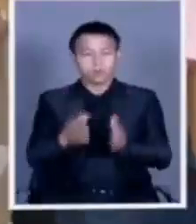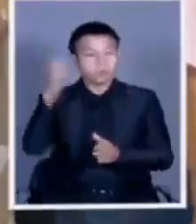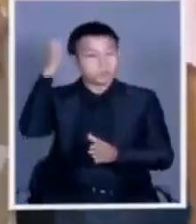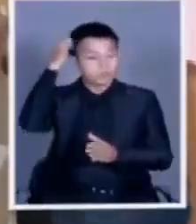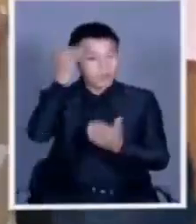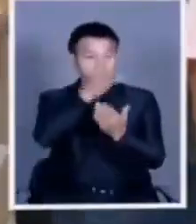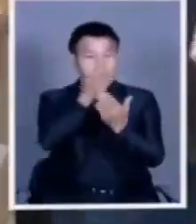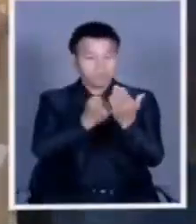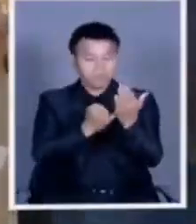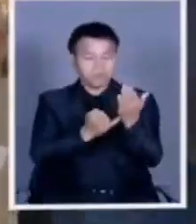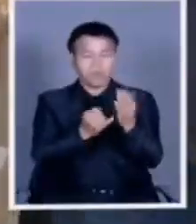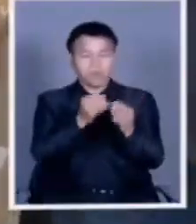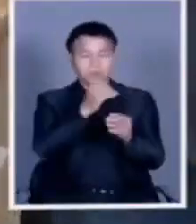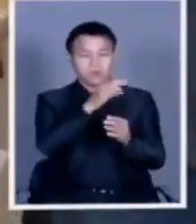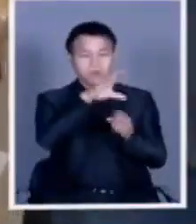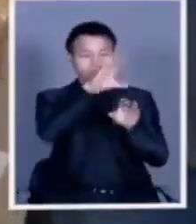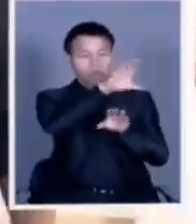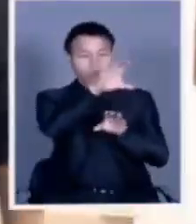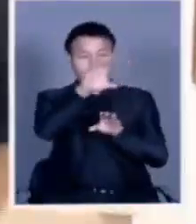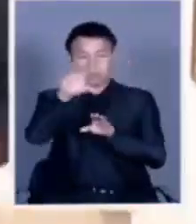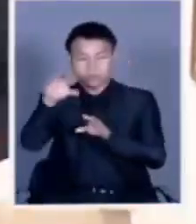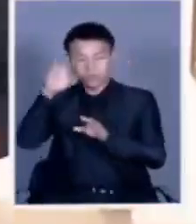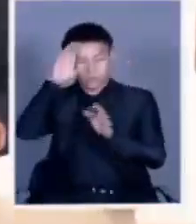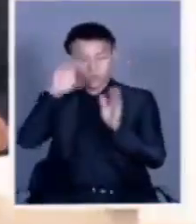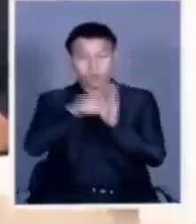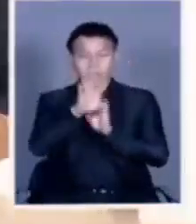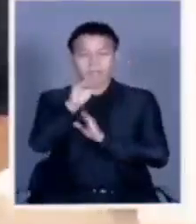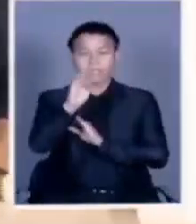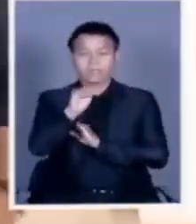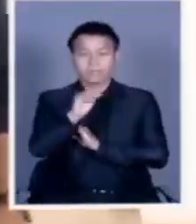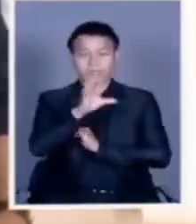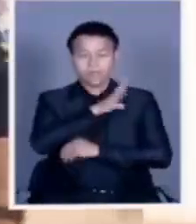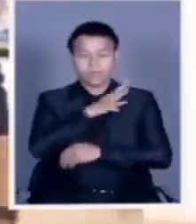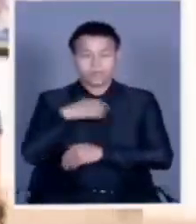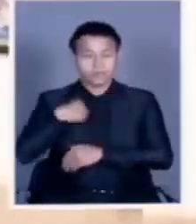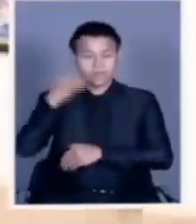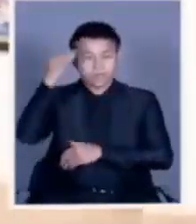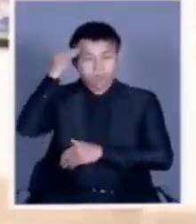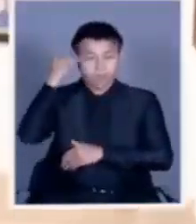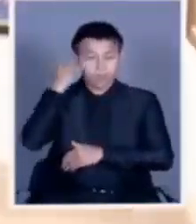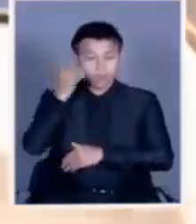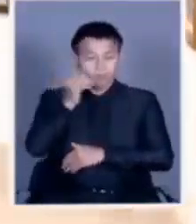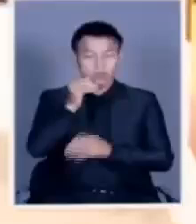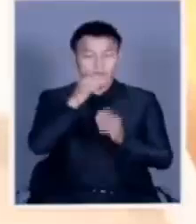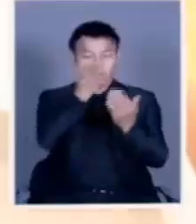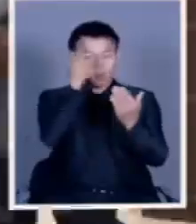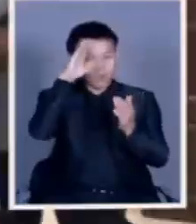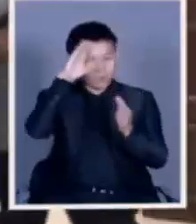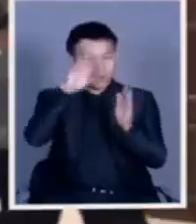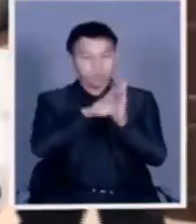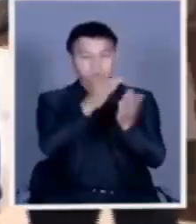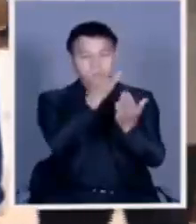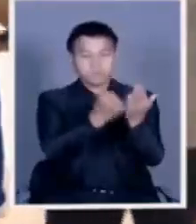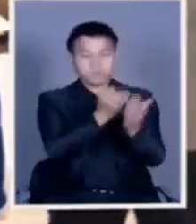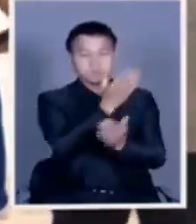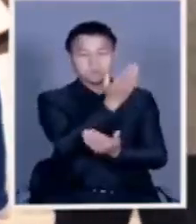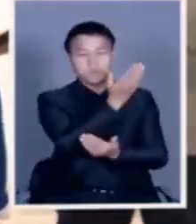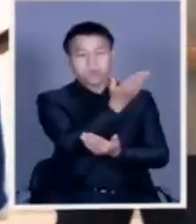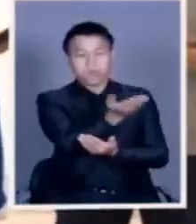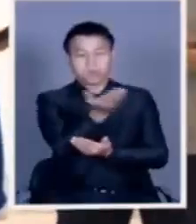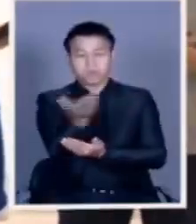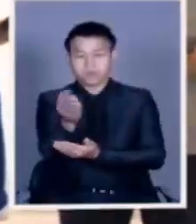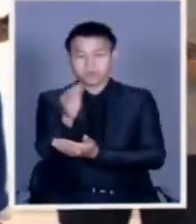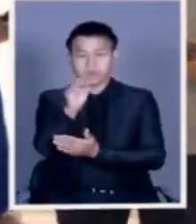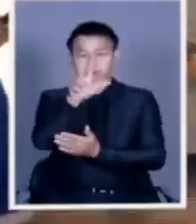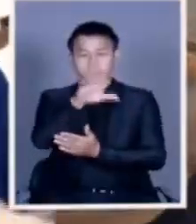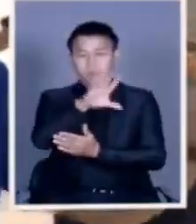งานและผลงานจากจิตรกรสาธารณรัฐเกาหลี300กว่าผลงานได้เปิดให้มวลชนเข้าชม